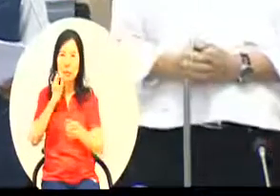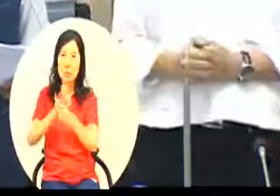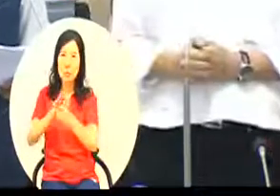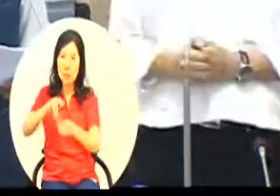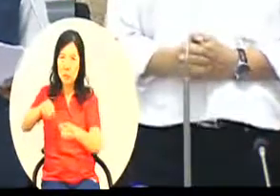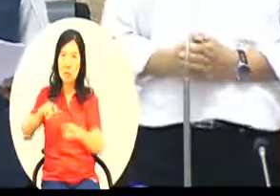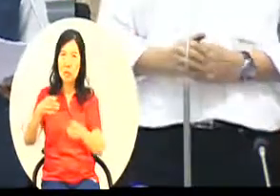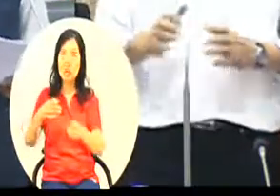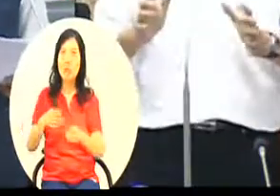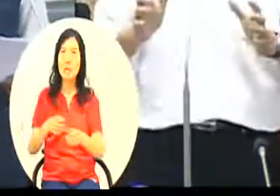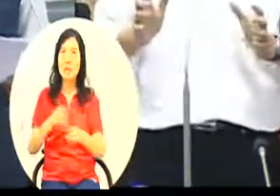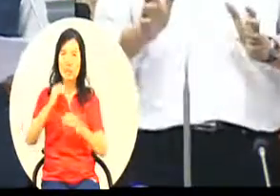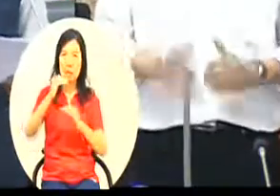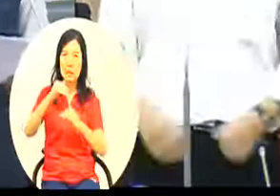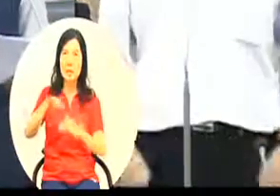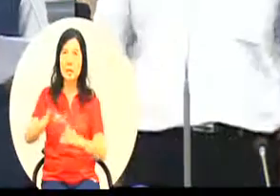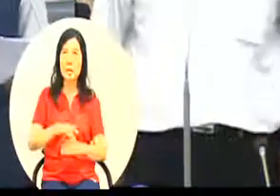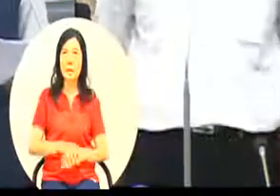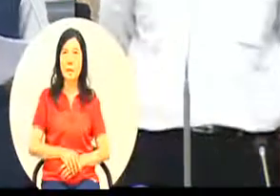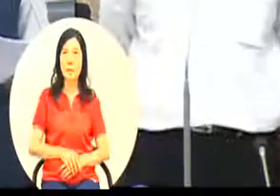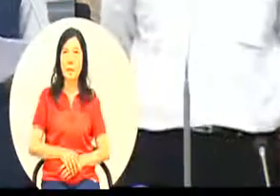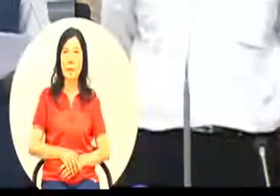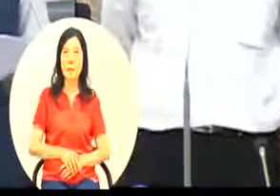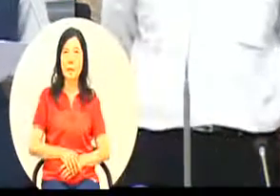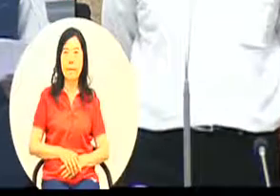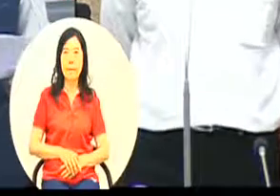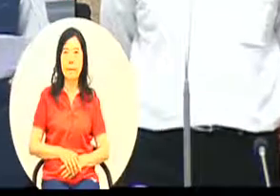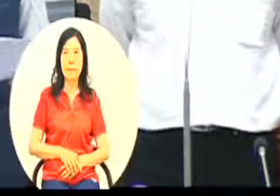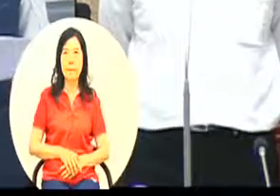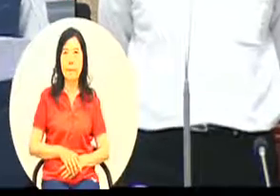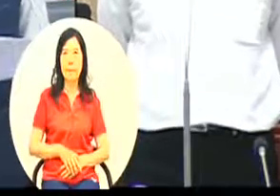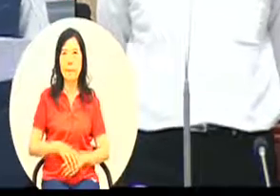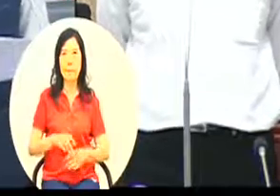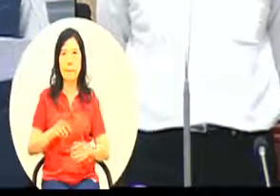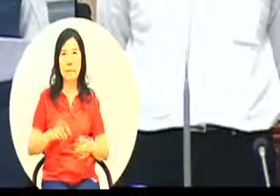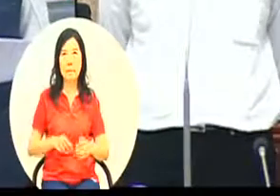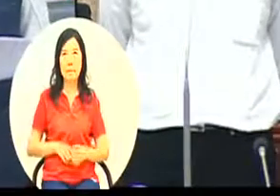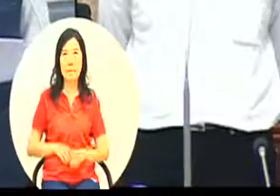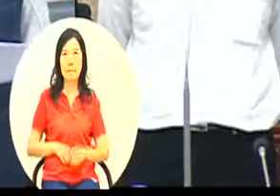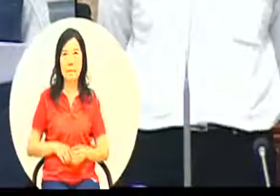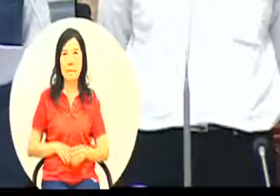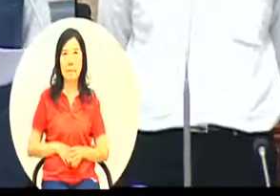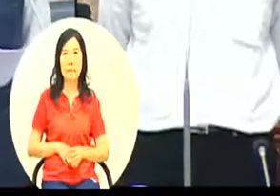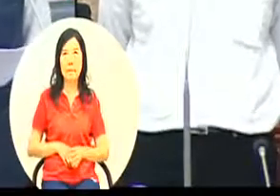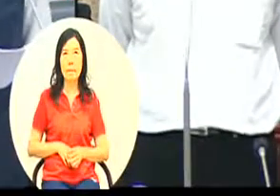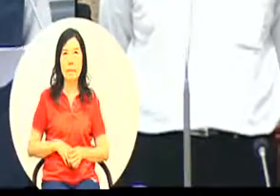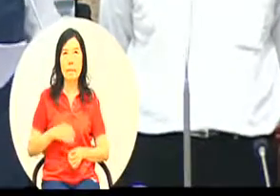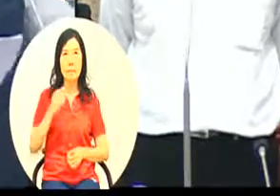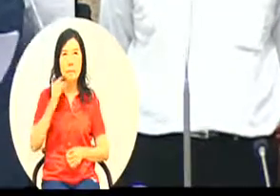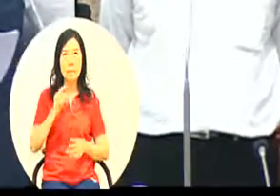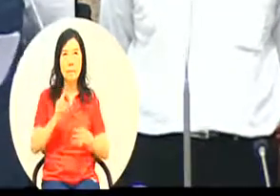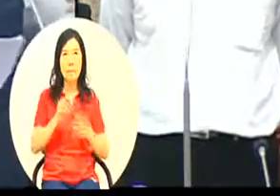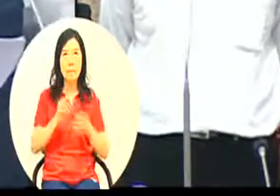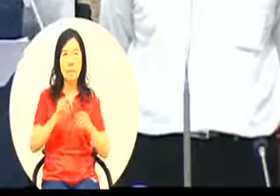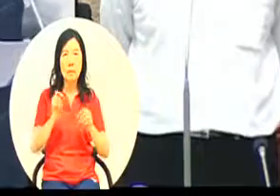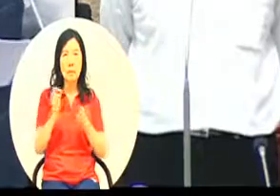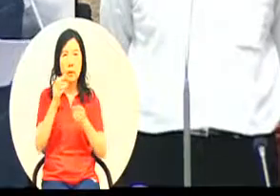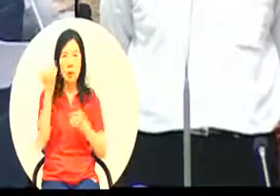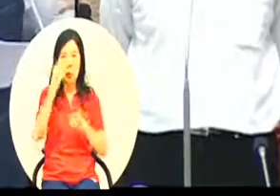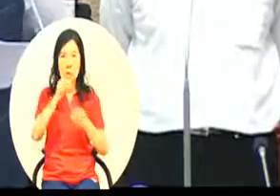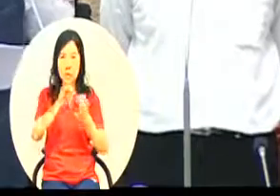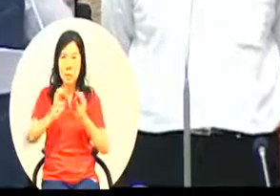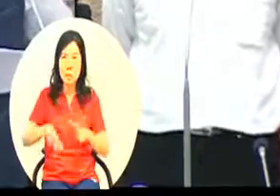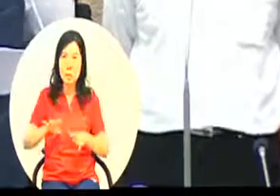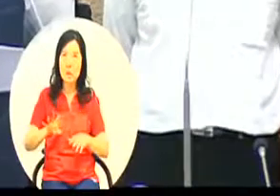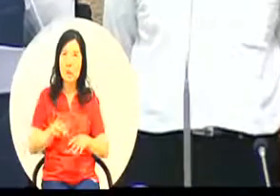个地方现实，目前没有办法达到全面的这一个现况。 那么如果临时取消，它虽然七天前或